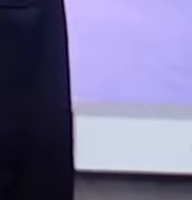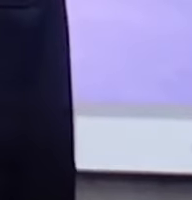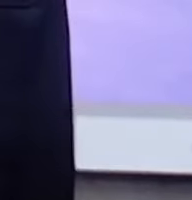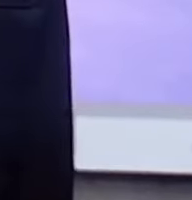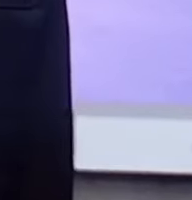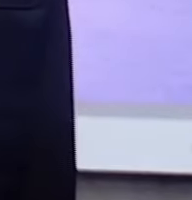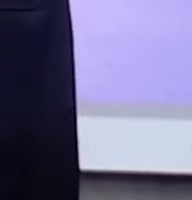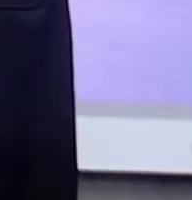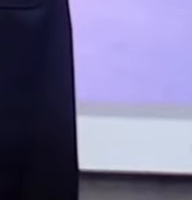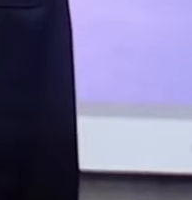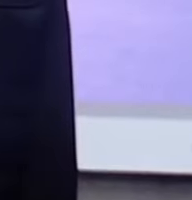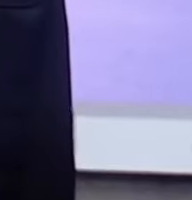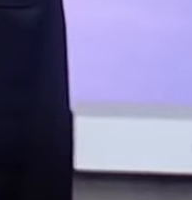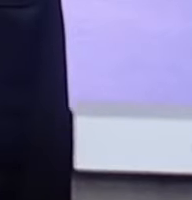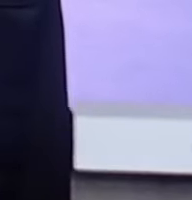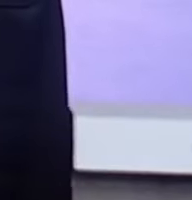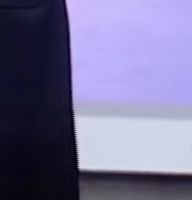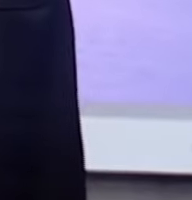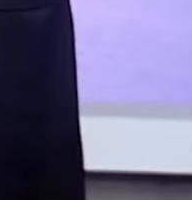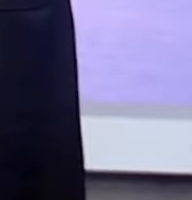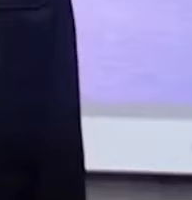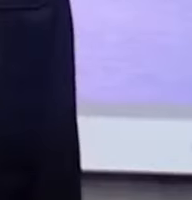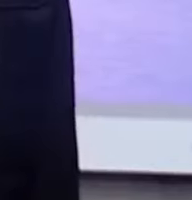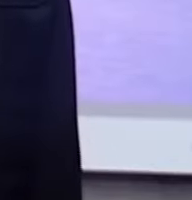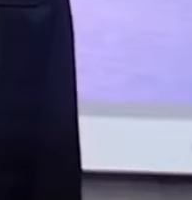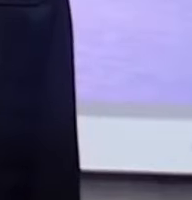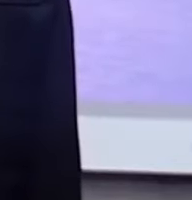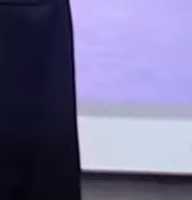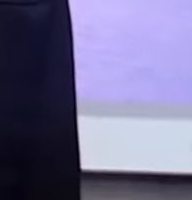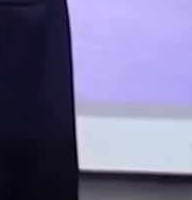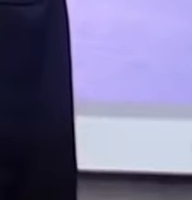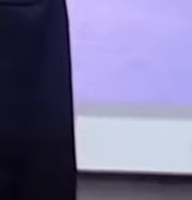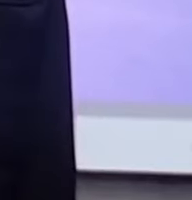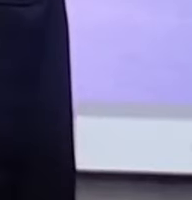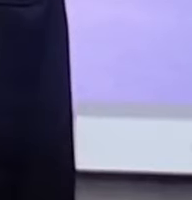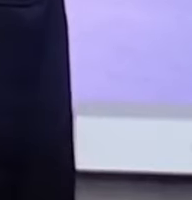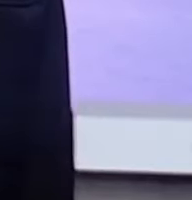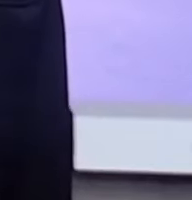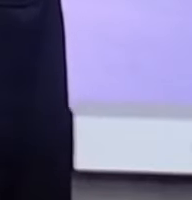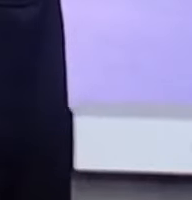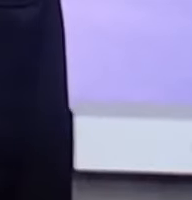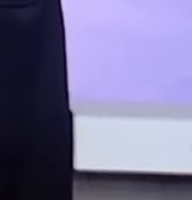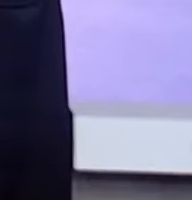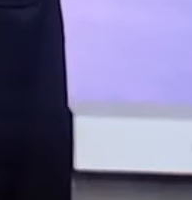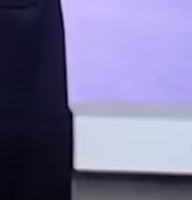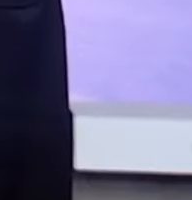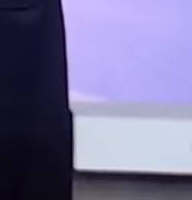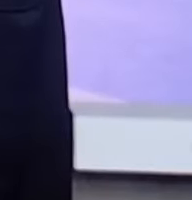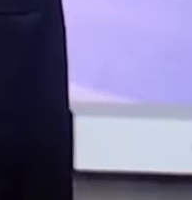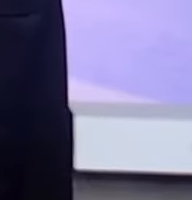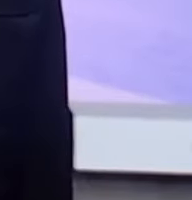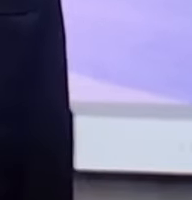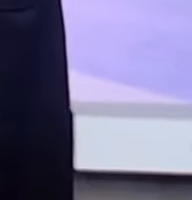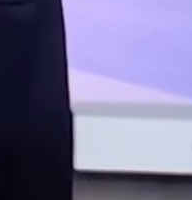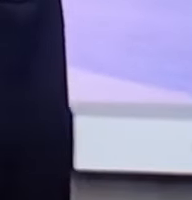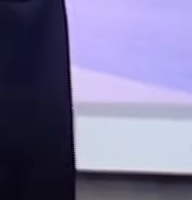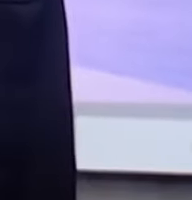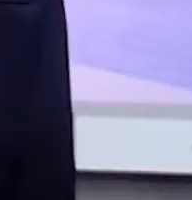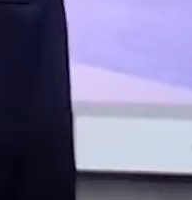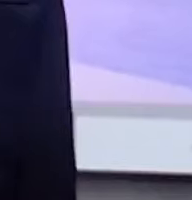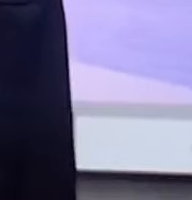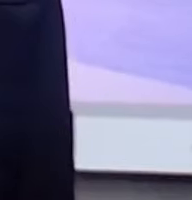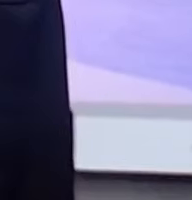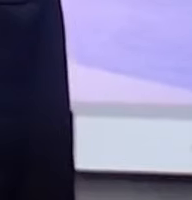Mga kapuso, sama-sama tayong maging saksi. Mag-subscribe sa GMA Integrated News sa YouTube at para sa mga kapuso abroad,